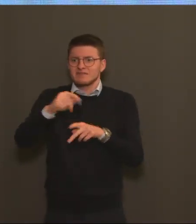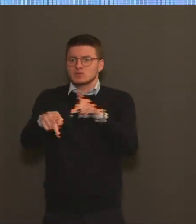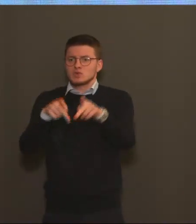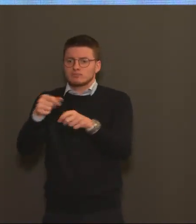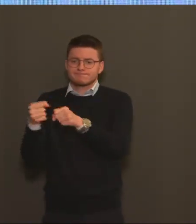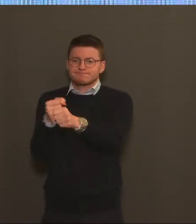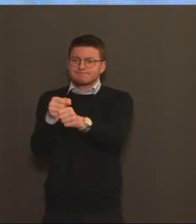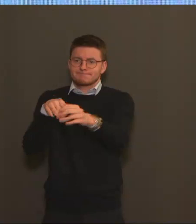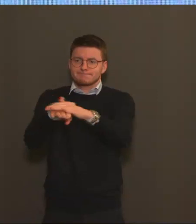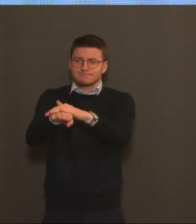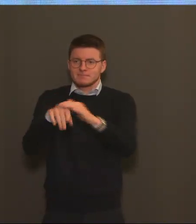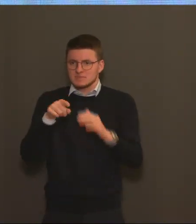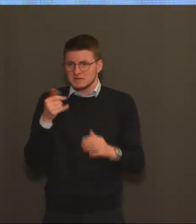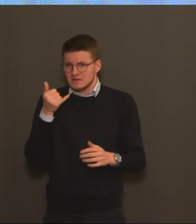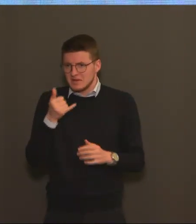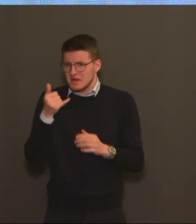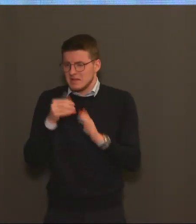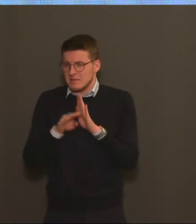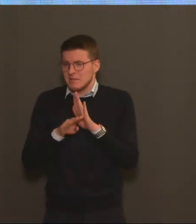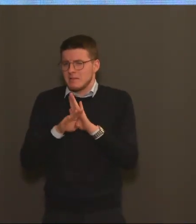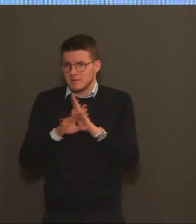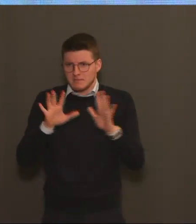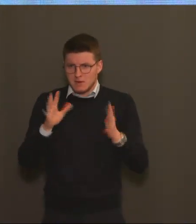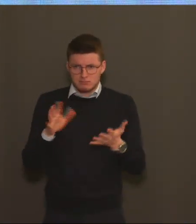lichte toename, maar nog altijd binnen een range die we ook